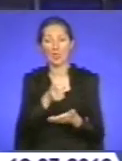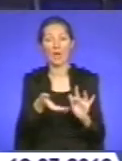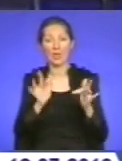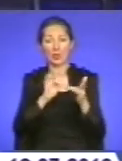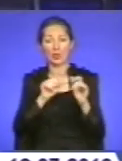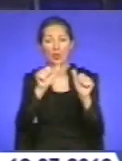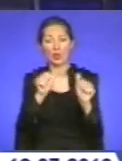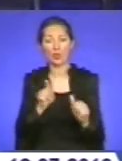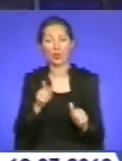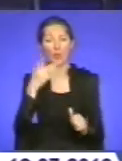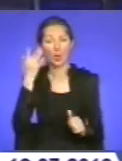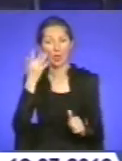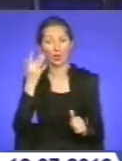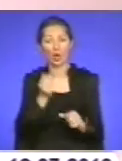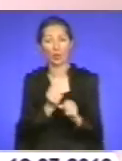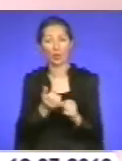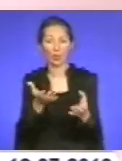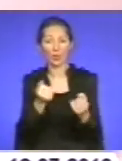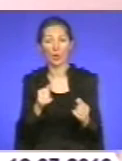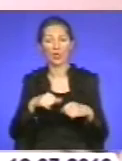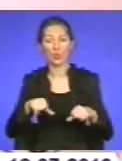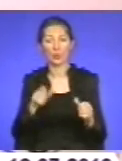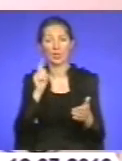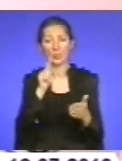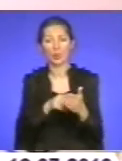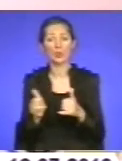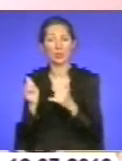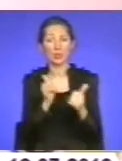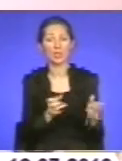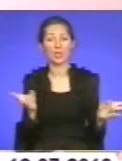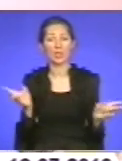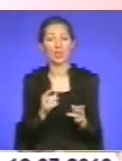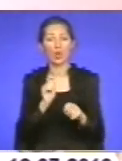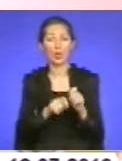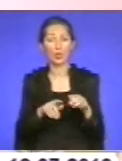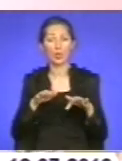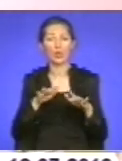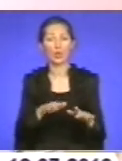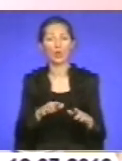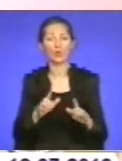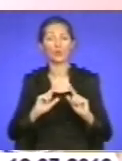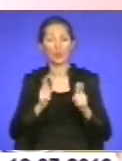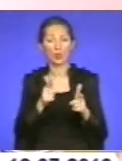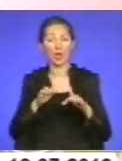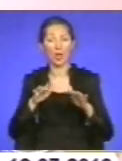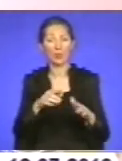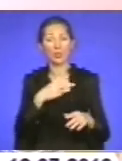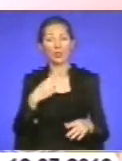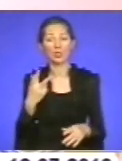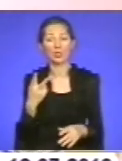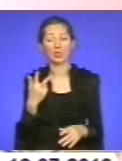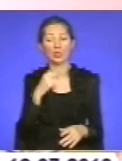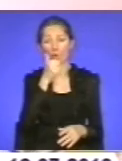роботу приймальних комісій. З метою забезпечення належного контролю за ходом вступної кампанії 2013